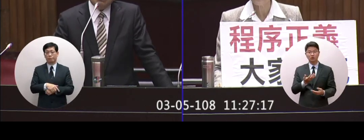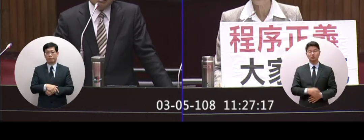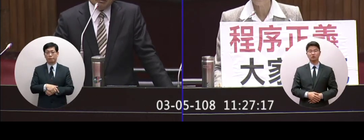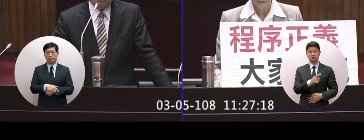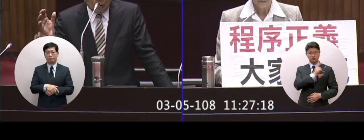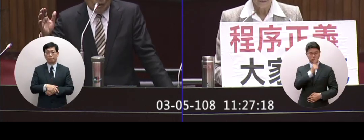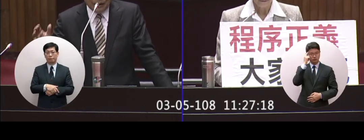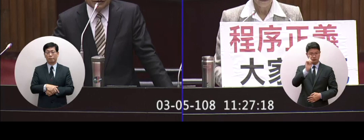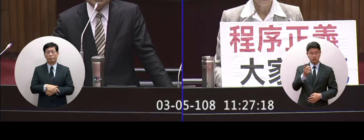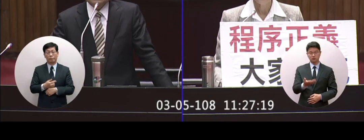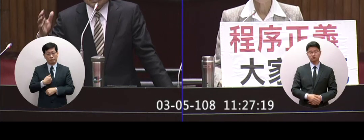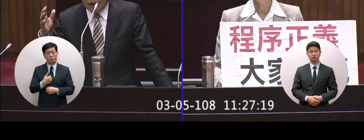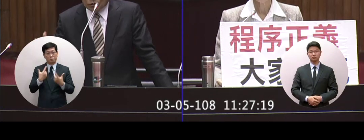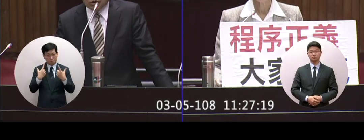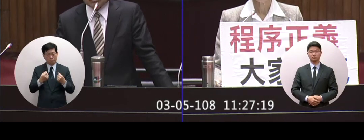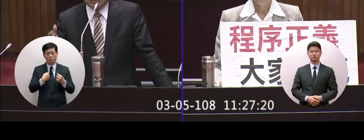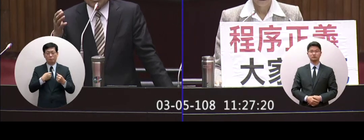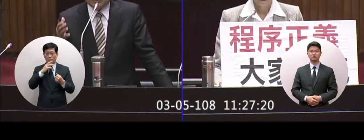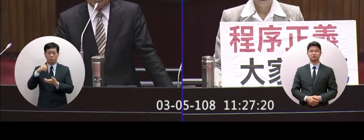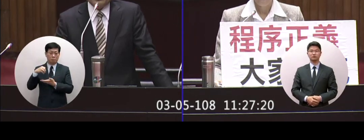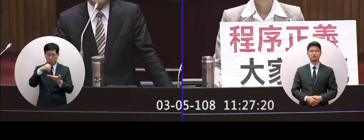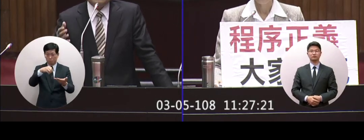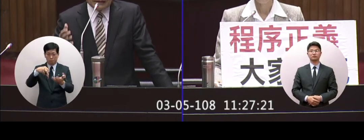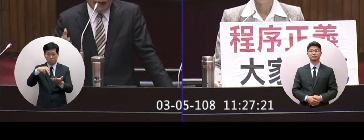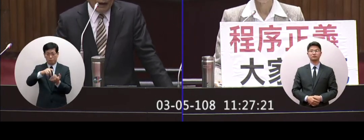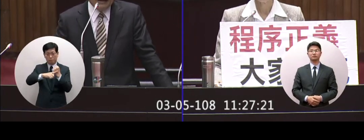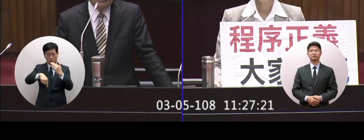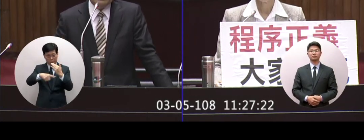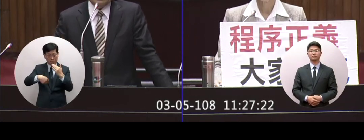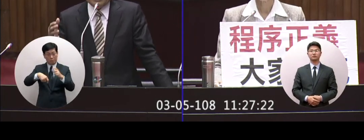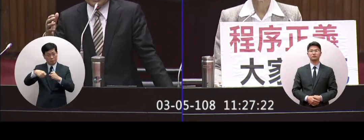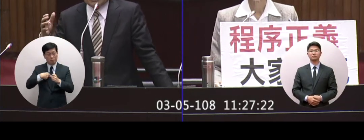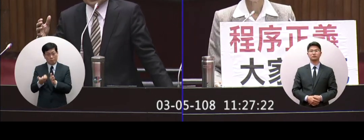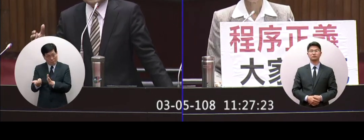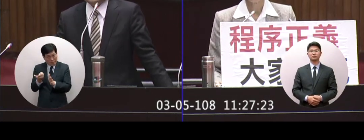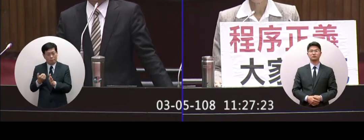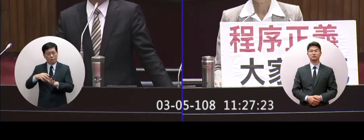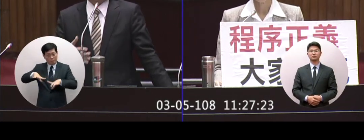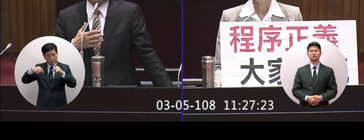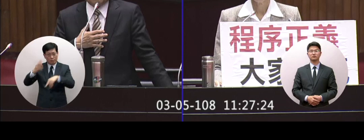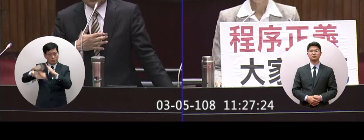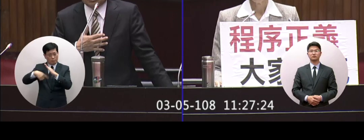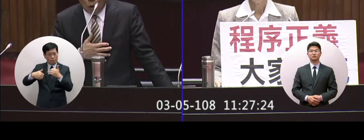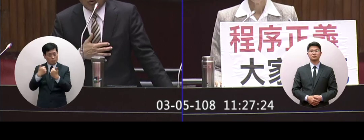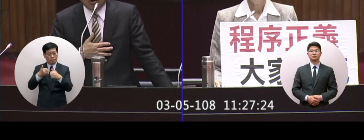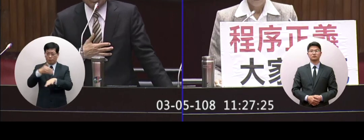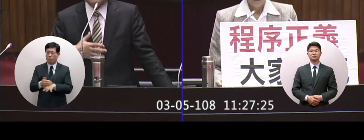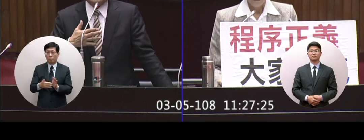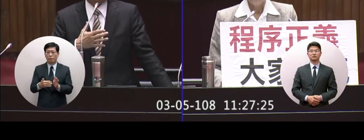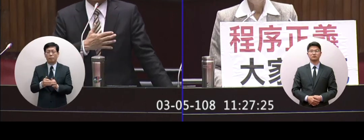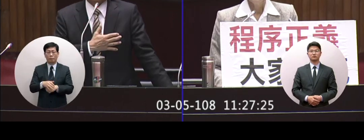张呢？ 我们要送到立法院的草案，一定要经行政院会的通